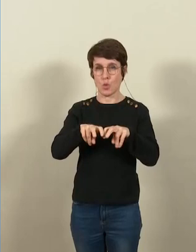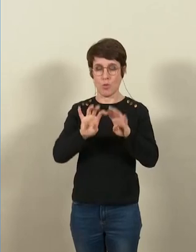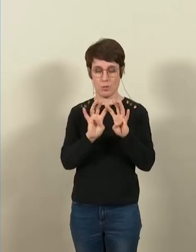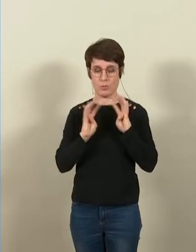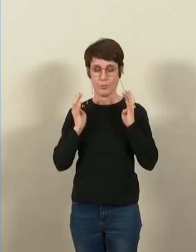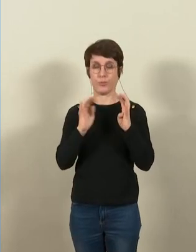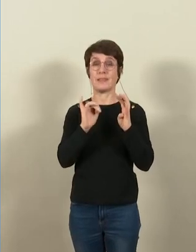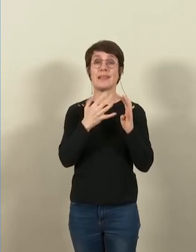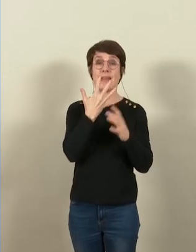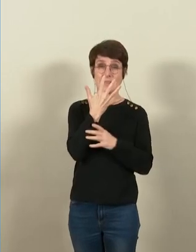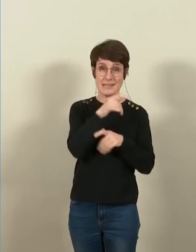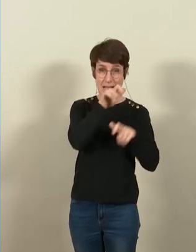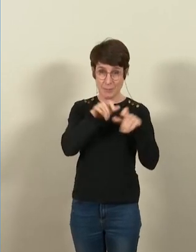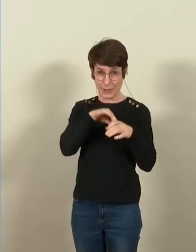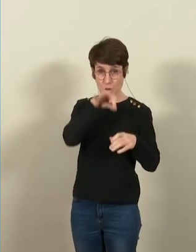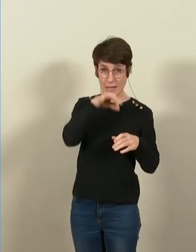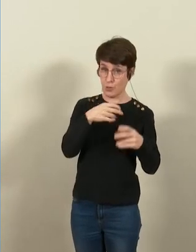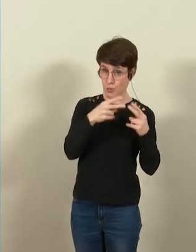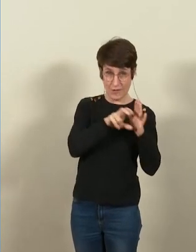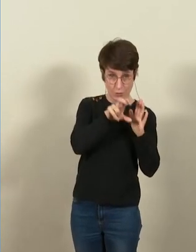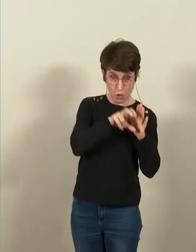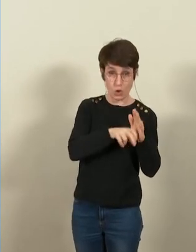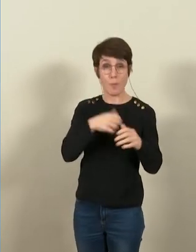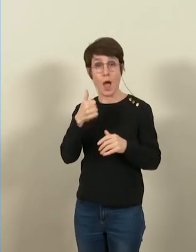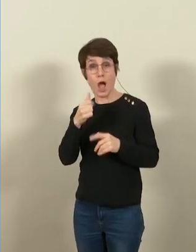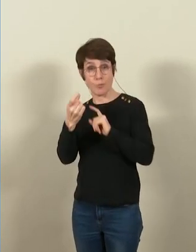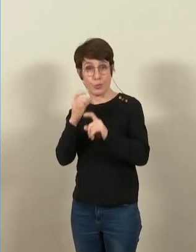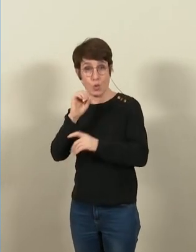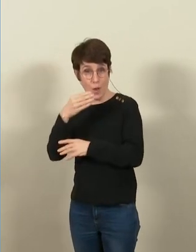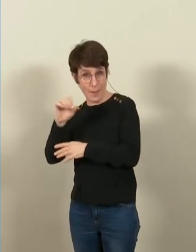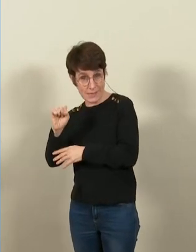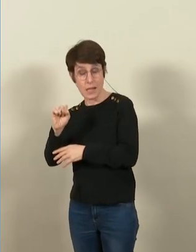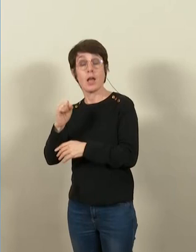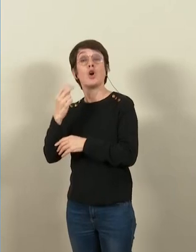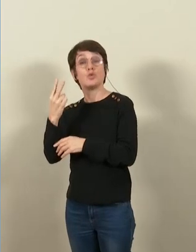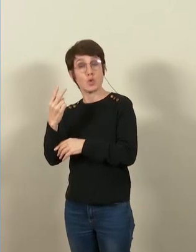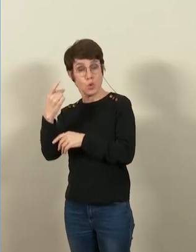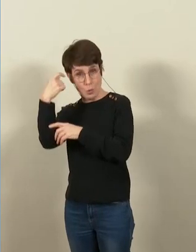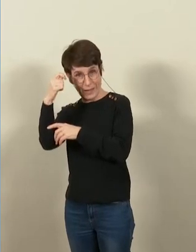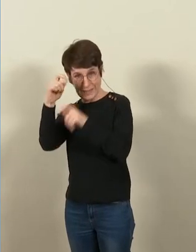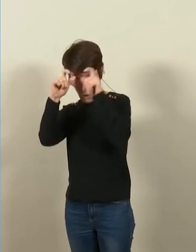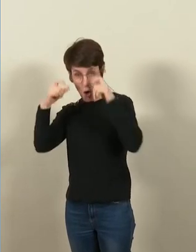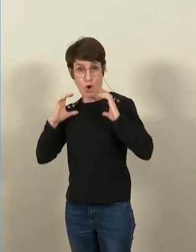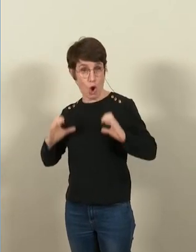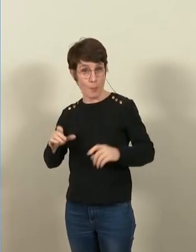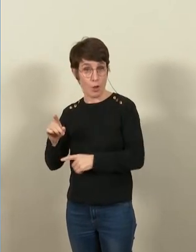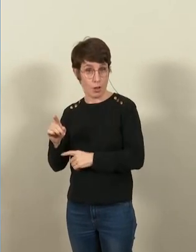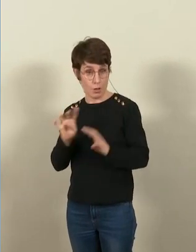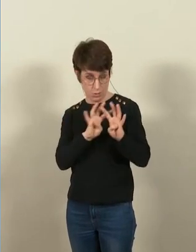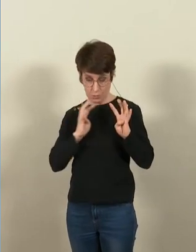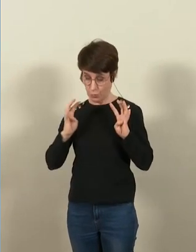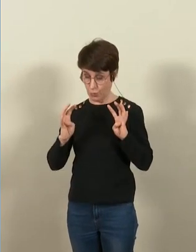5 élieux de la ville d'un représentant de l'OMS et de deux président de club demain c'est vraiment